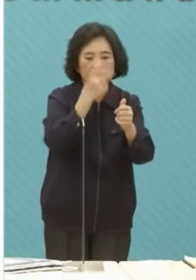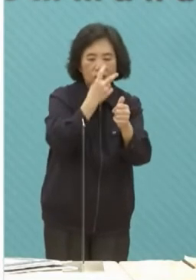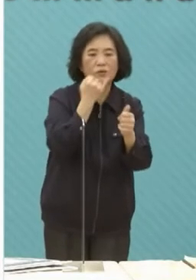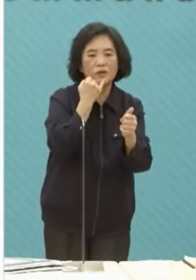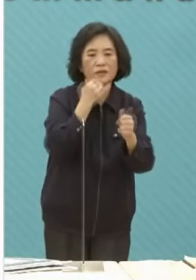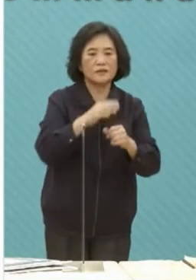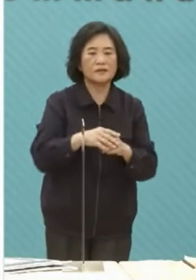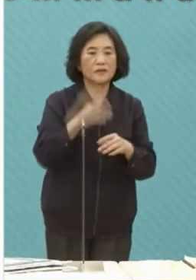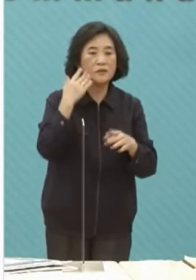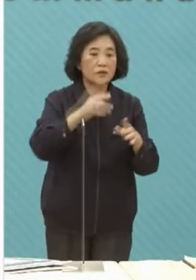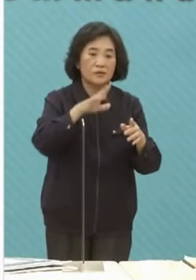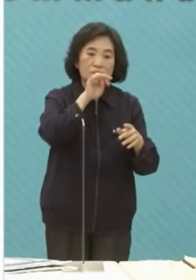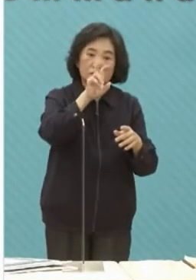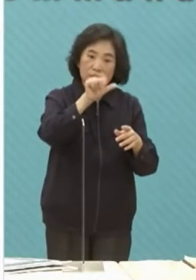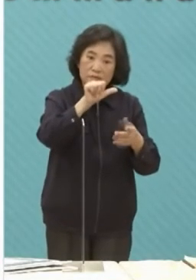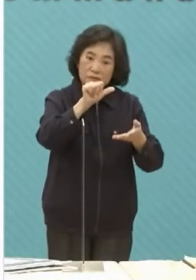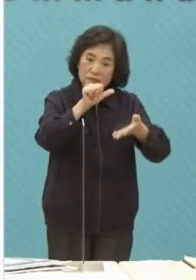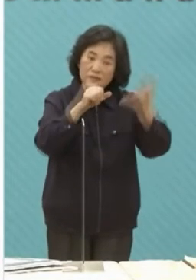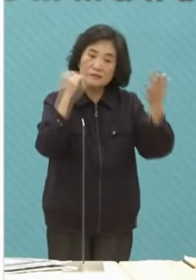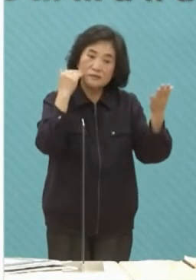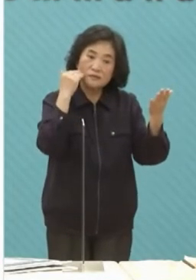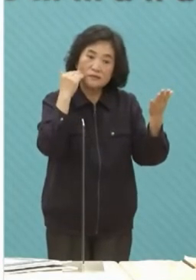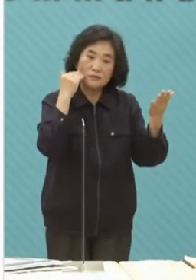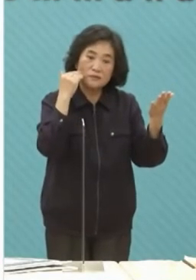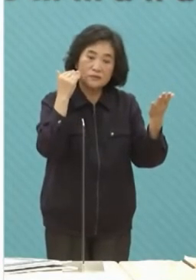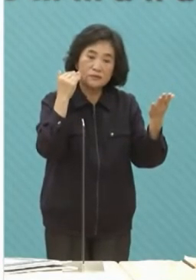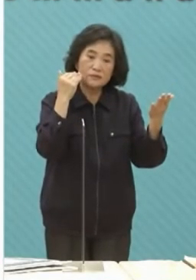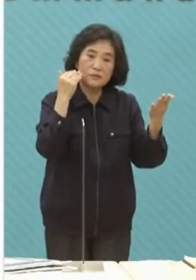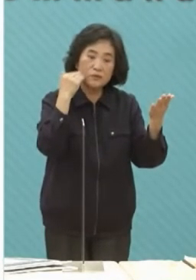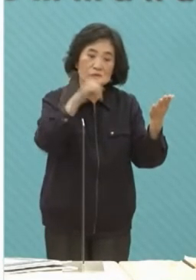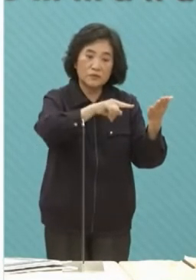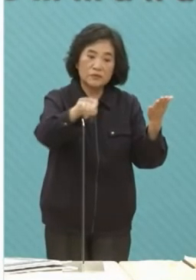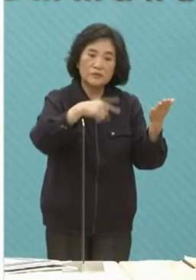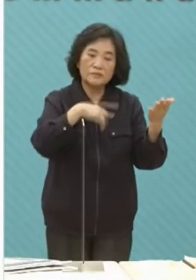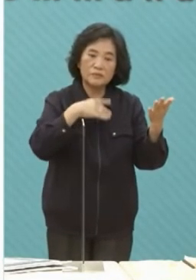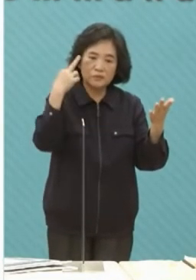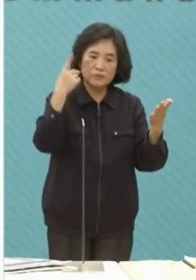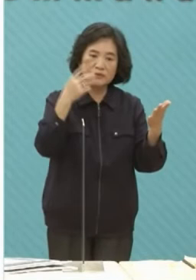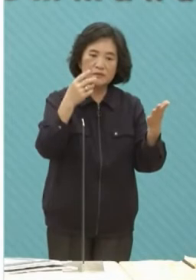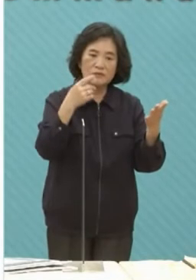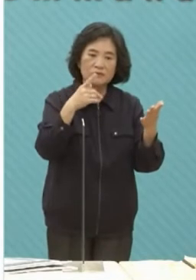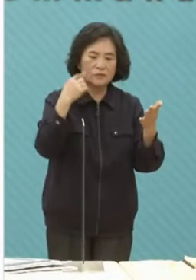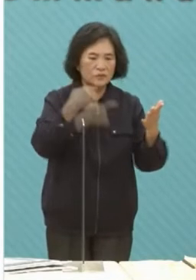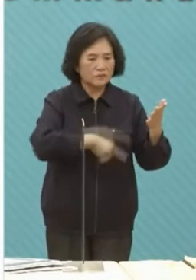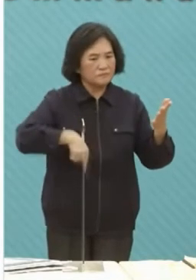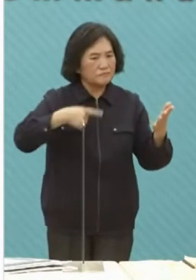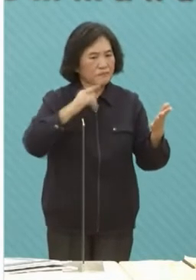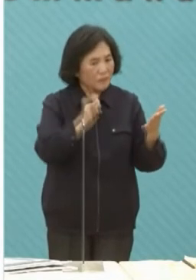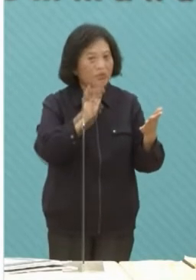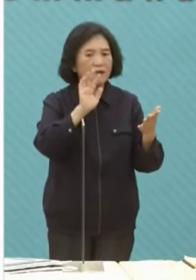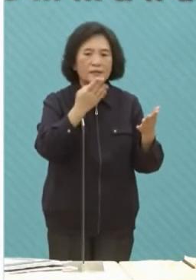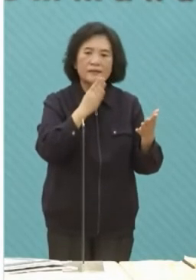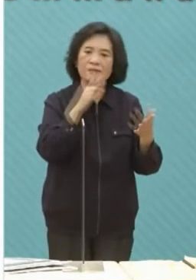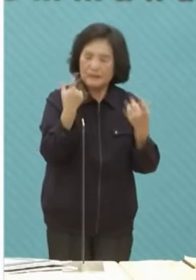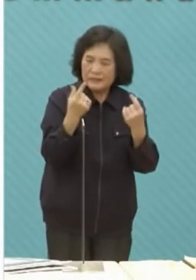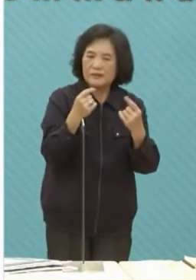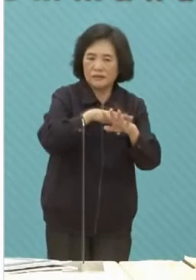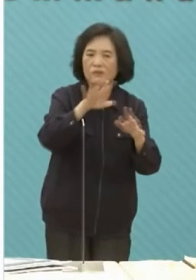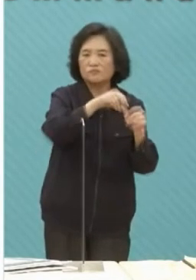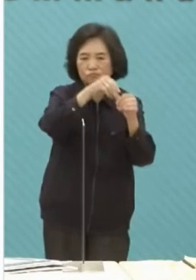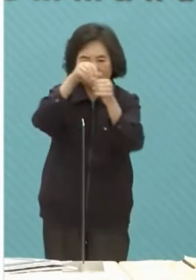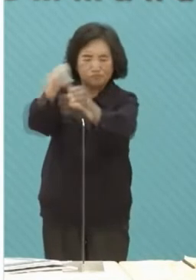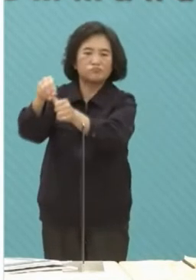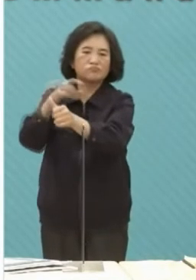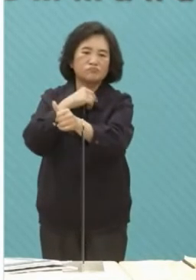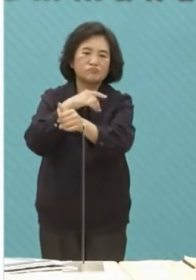辈，有状况的还是要跟我们配合我们安置人员的安置到医院。那如果特殊